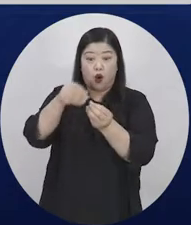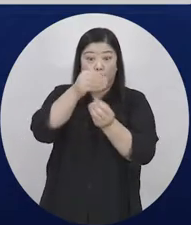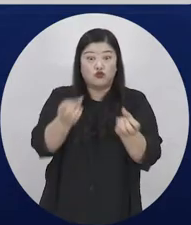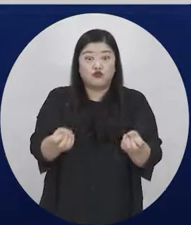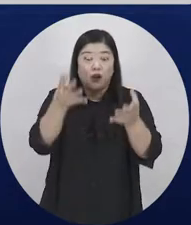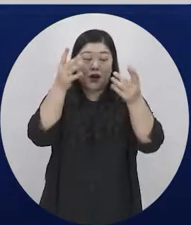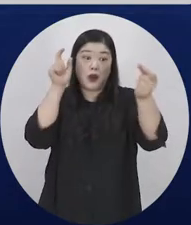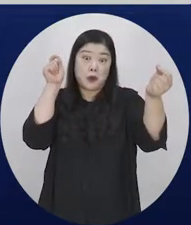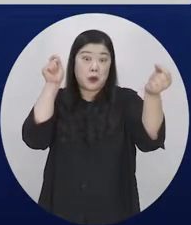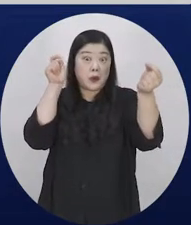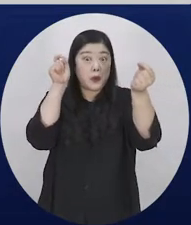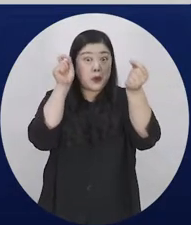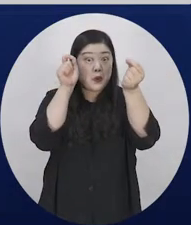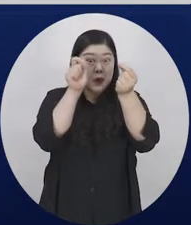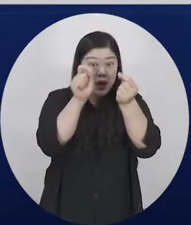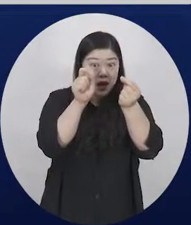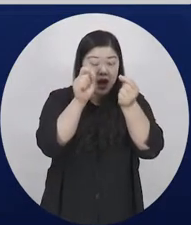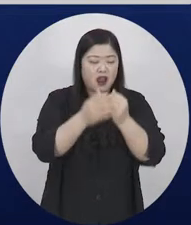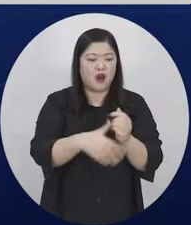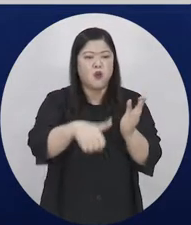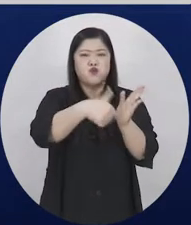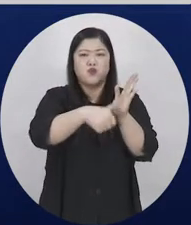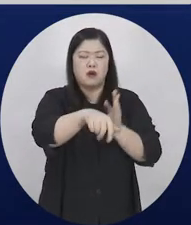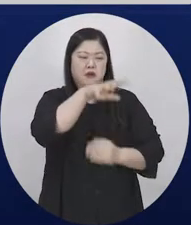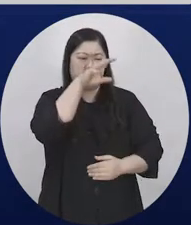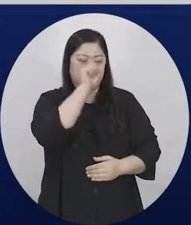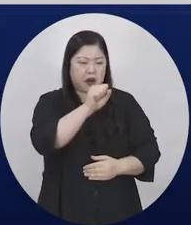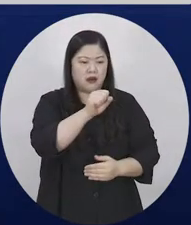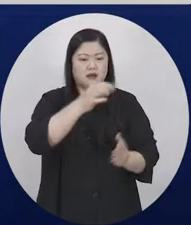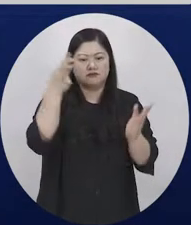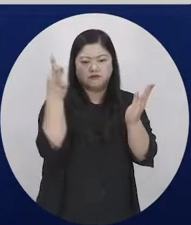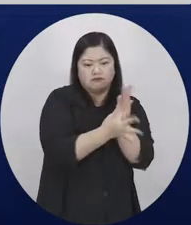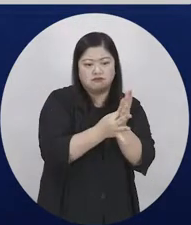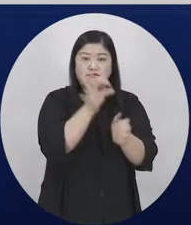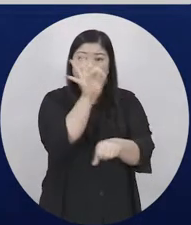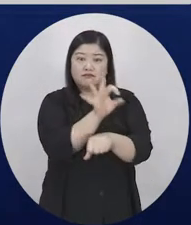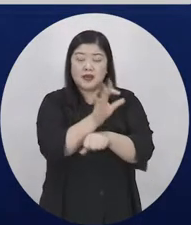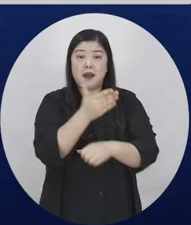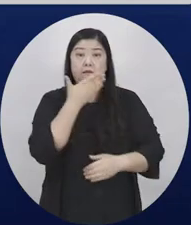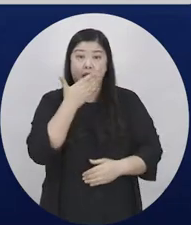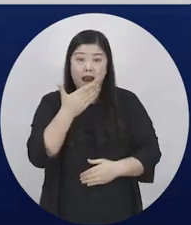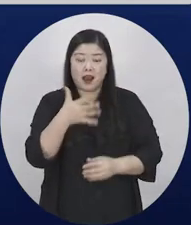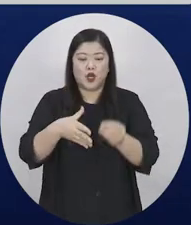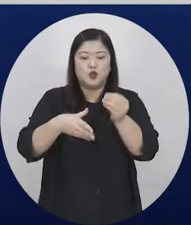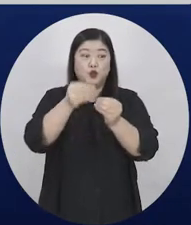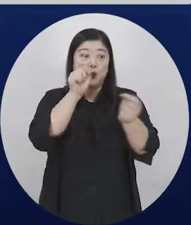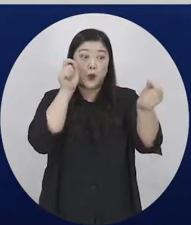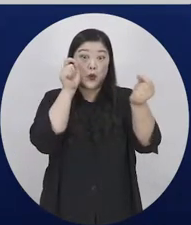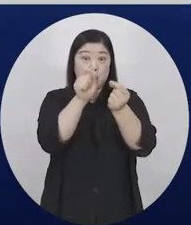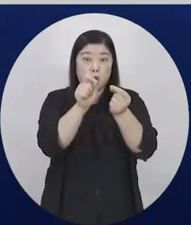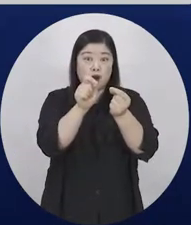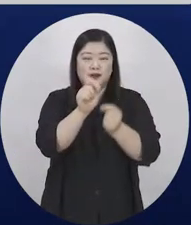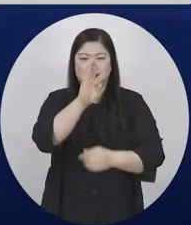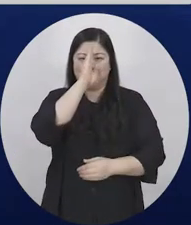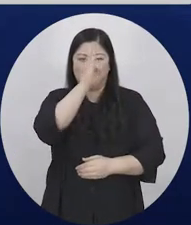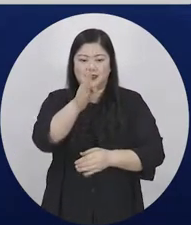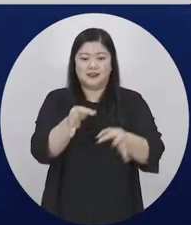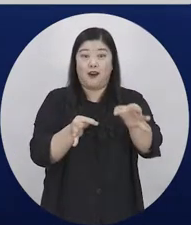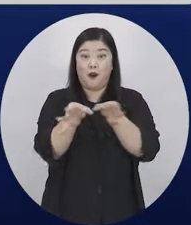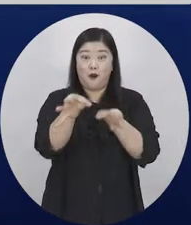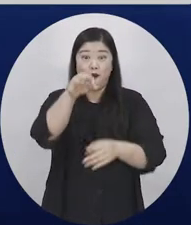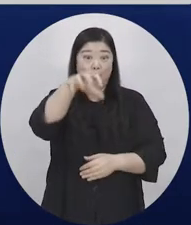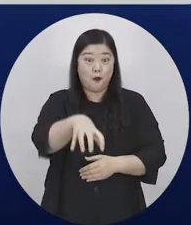민족의 대명절인 추석이 다가오면서 품질 좋은 농특산물을 저렴하게 구입할 수 있는 추석맞이